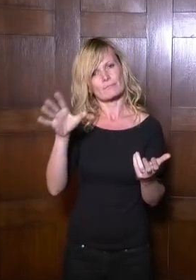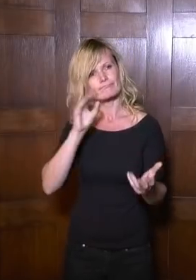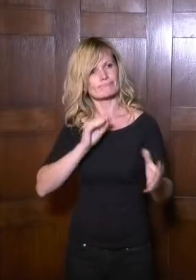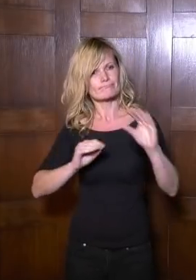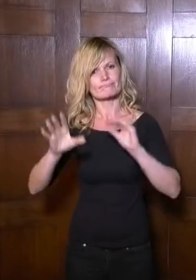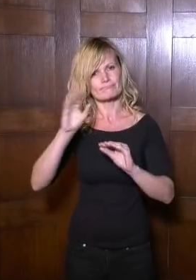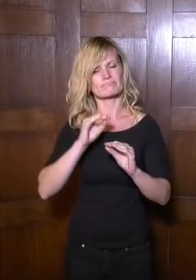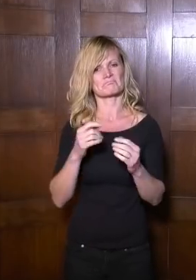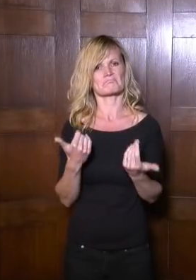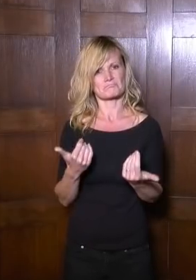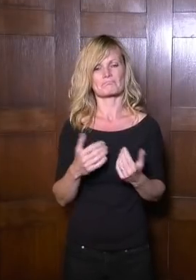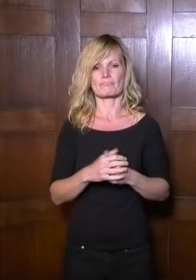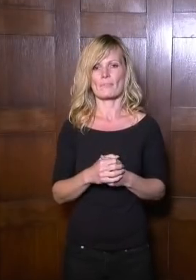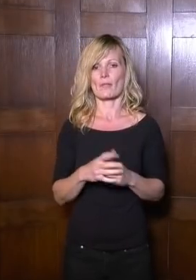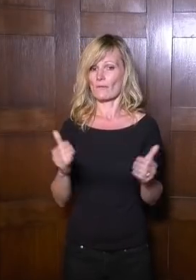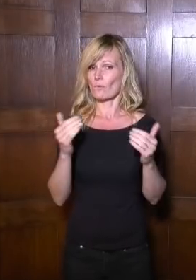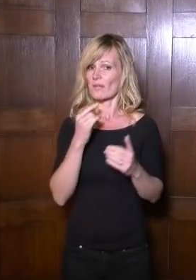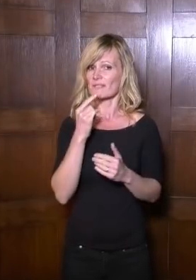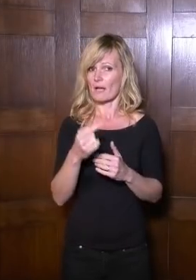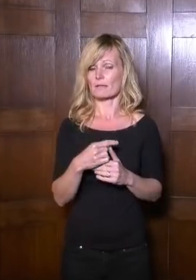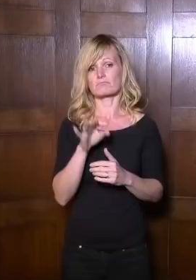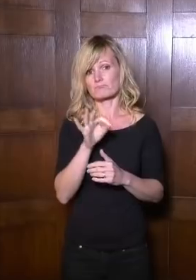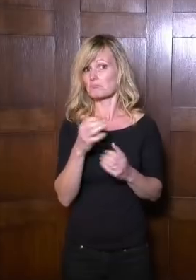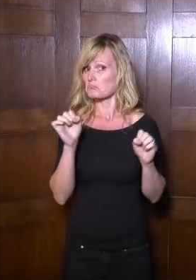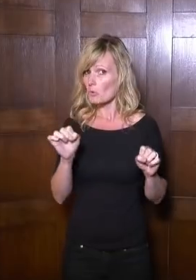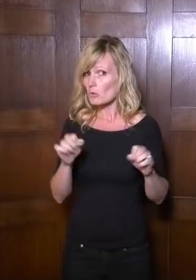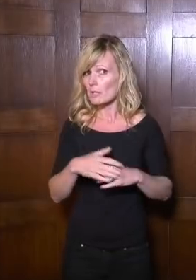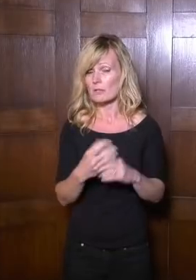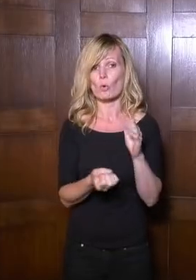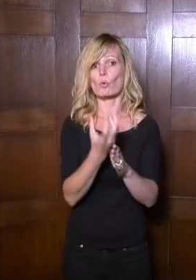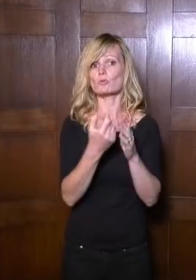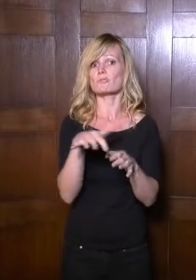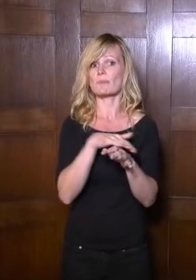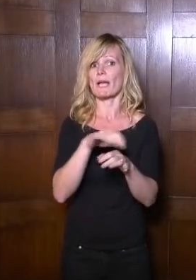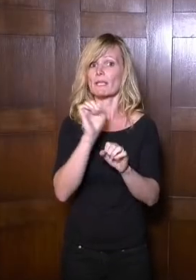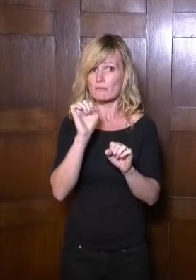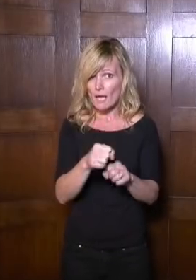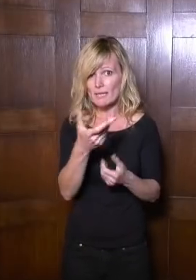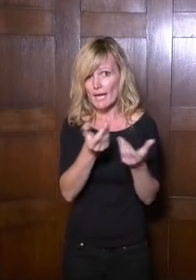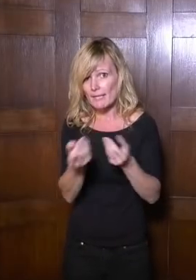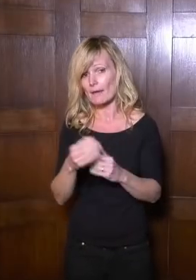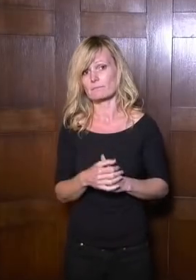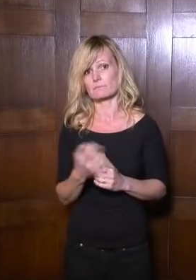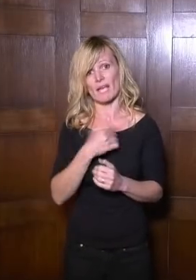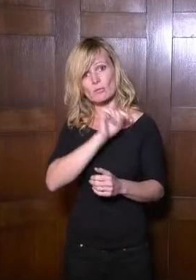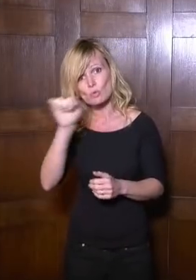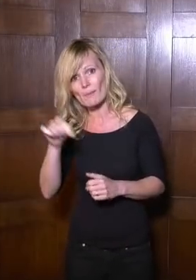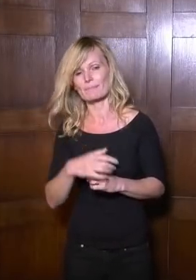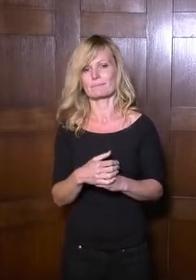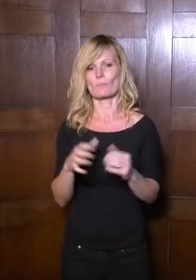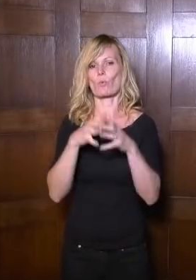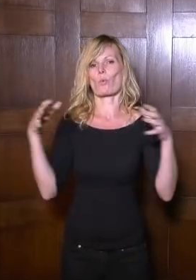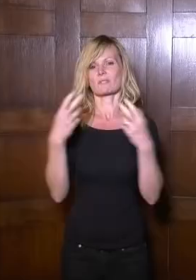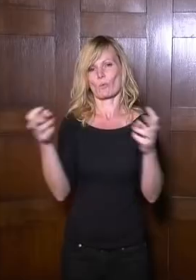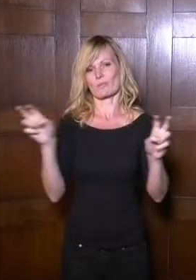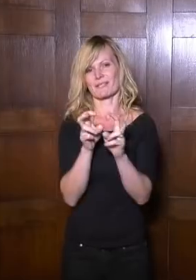dass es durchaus möglich ist, nicht nur im Kultusbereich, dass man einladen kann. Wir können jetzt wiederkommen, wenn auch nur nicht in den großen Runden, die wir